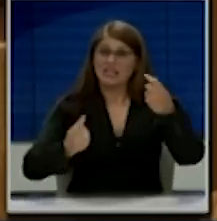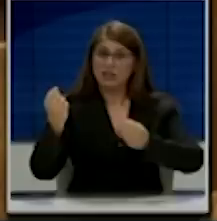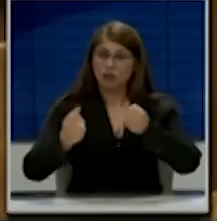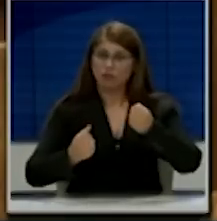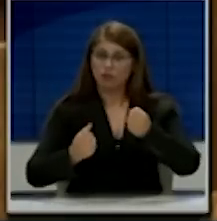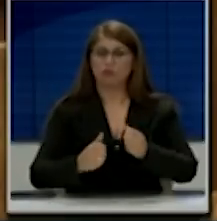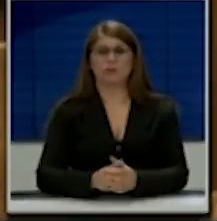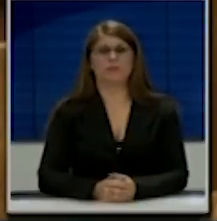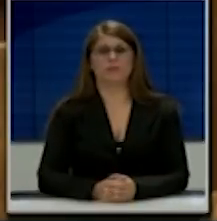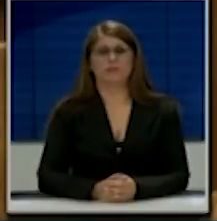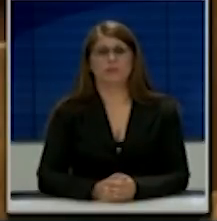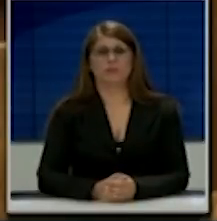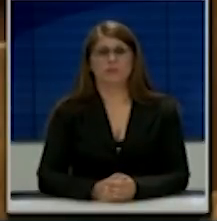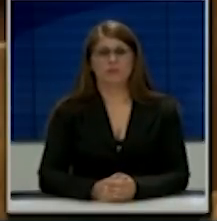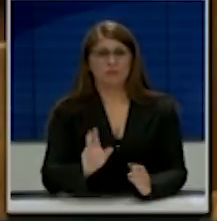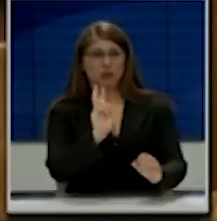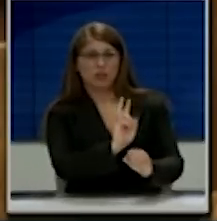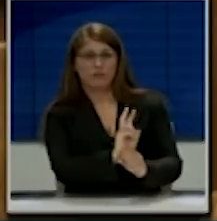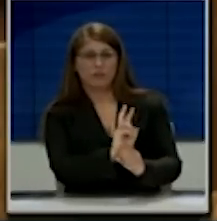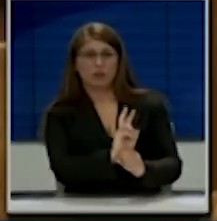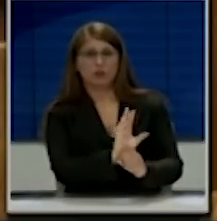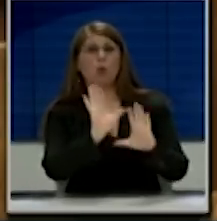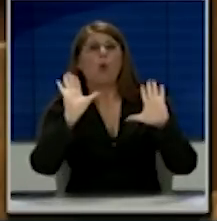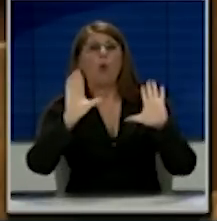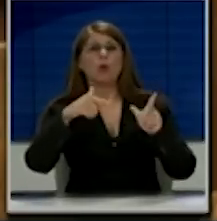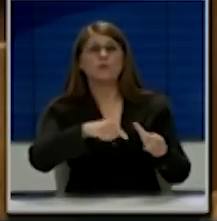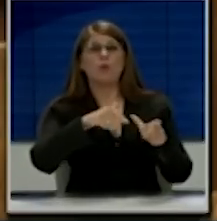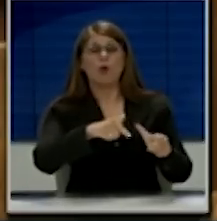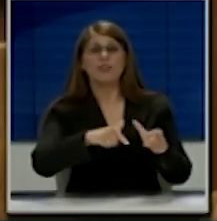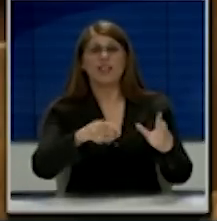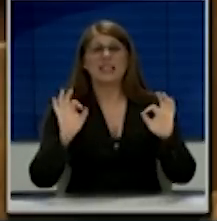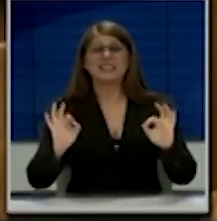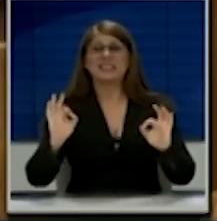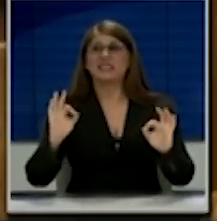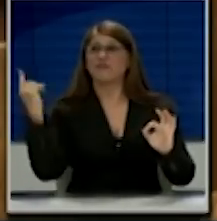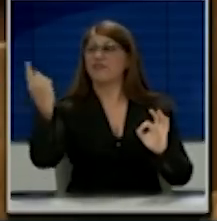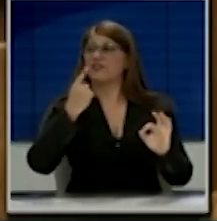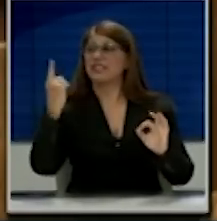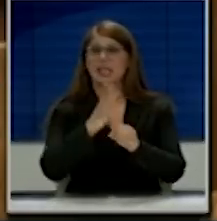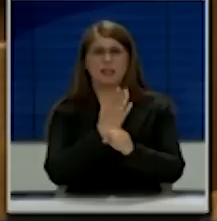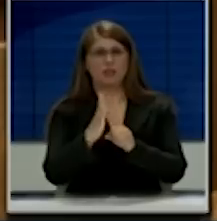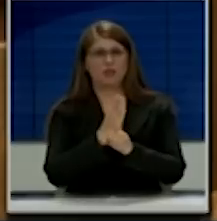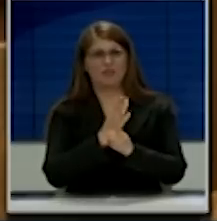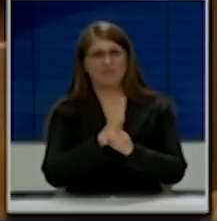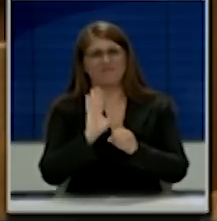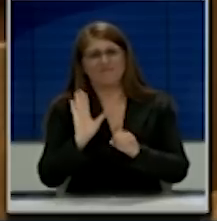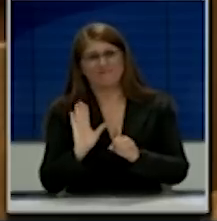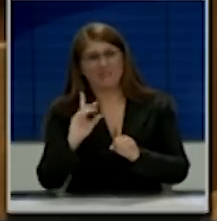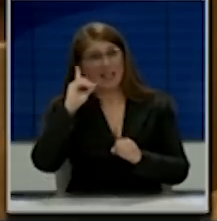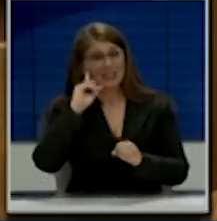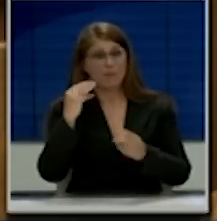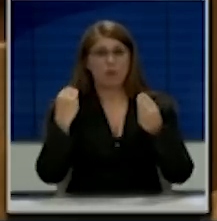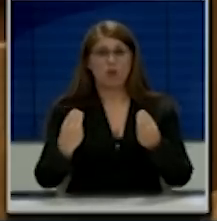το να είναι αβοήθητοι σε φυσικές καταστροφές. Ξέρετε πολύ καλά όμως πως κάτι τέτοιο δεν